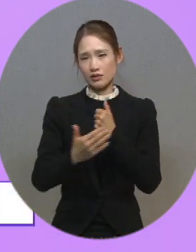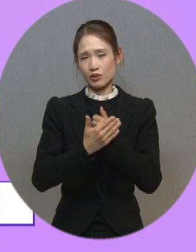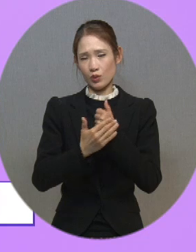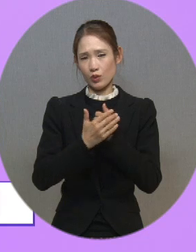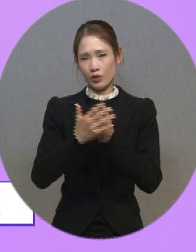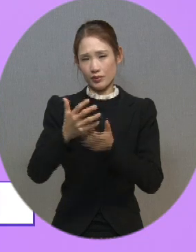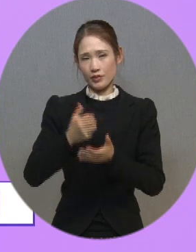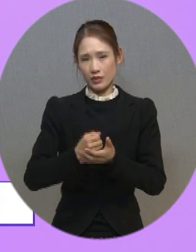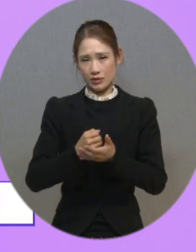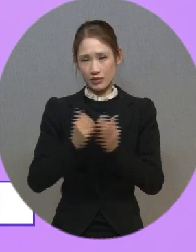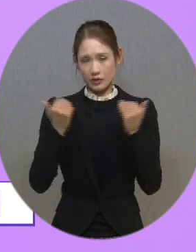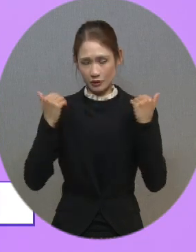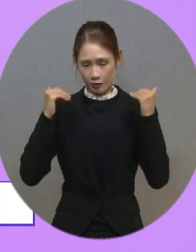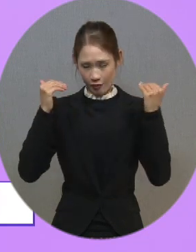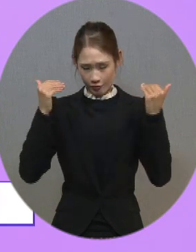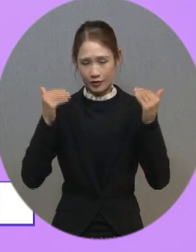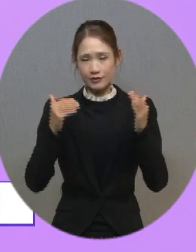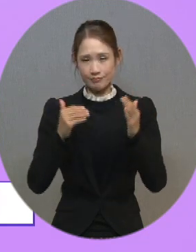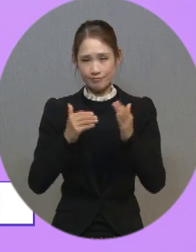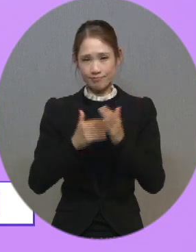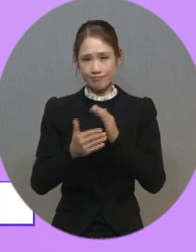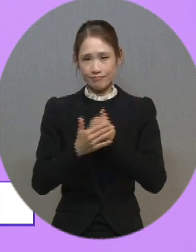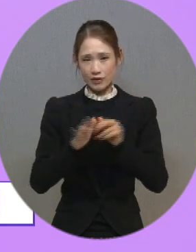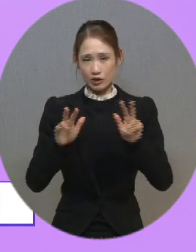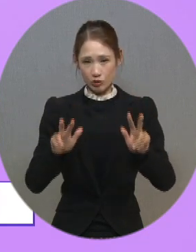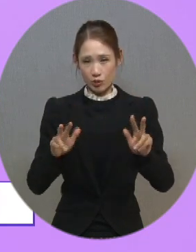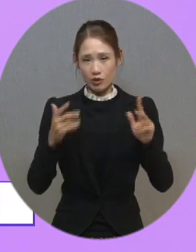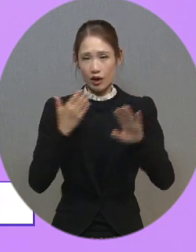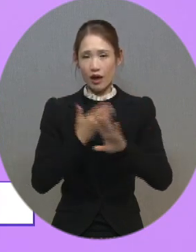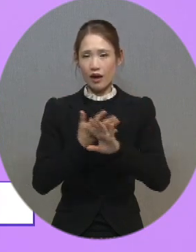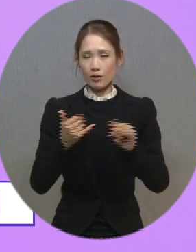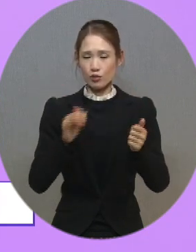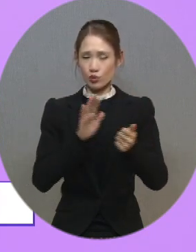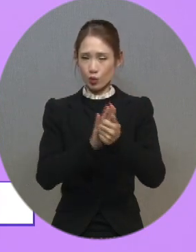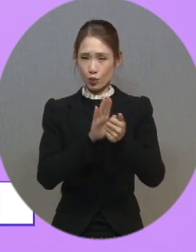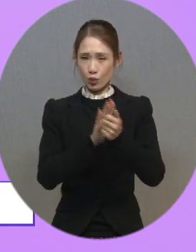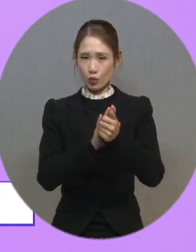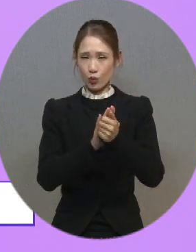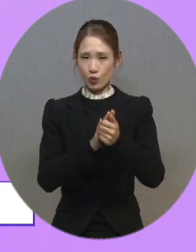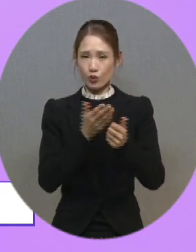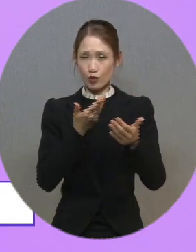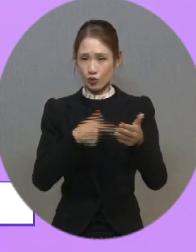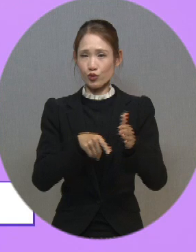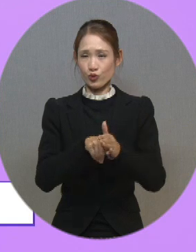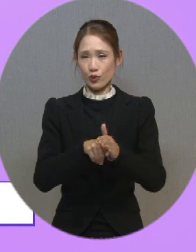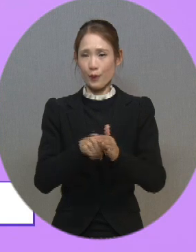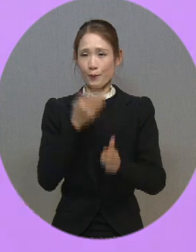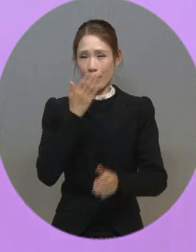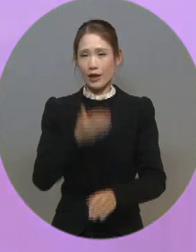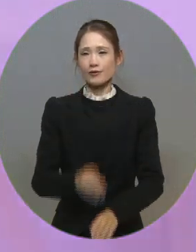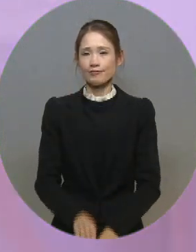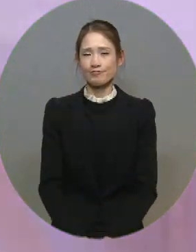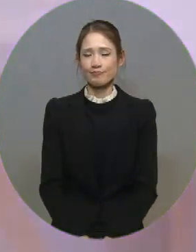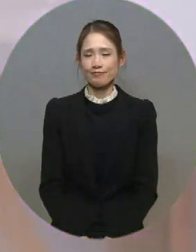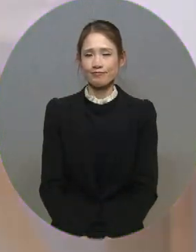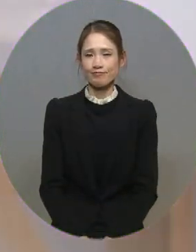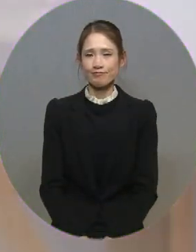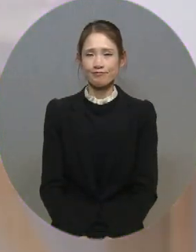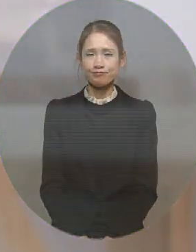받으면서 그렇게 성장을 해왔기 때문에 지금도 다른 사람들을 도울 수 있는 그 자리에 있게 된 것 같습니다.